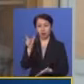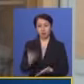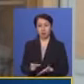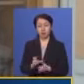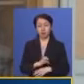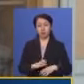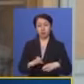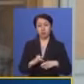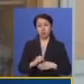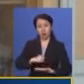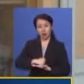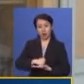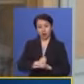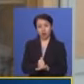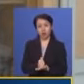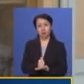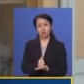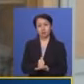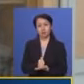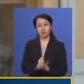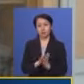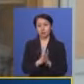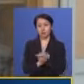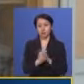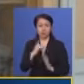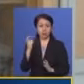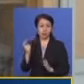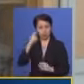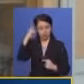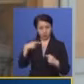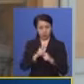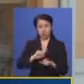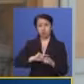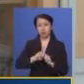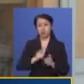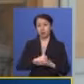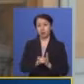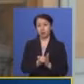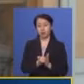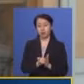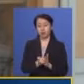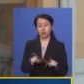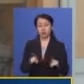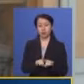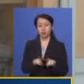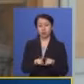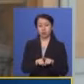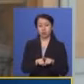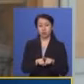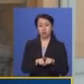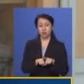состояния, регистрация сельскохозяйственной техники, перерегистрации, а также